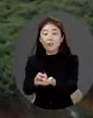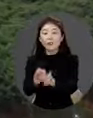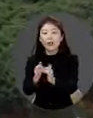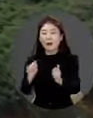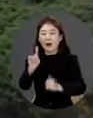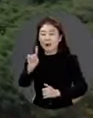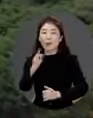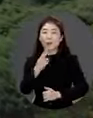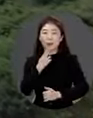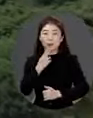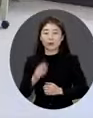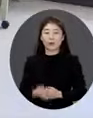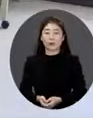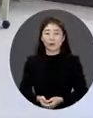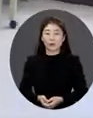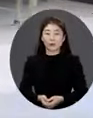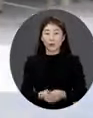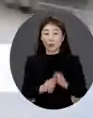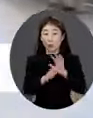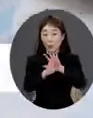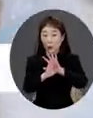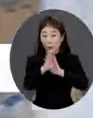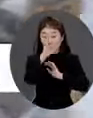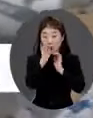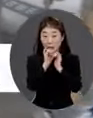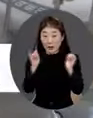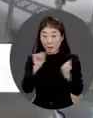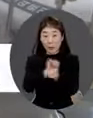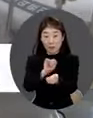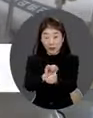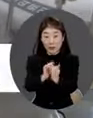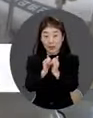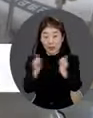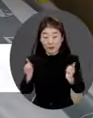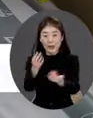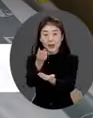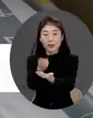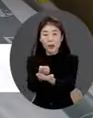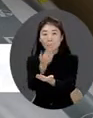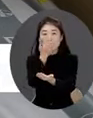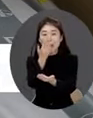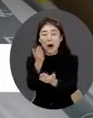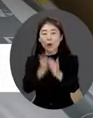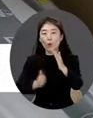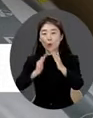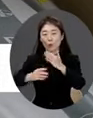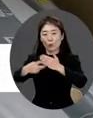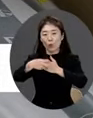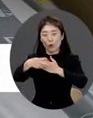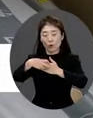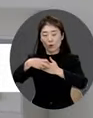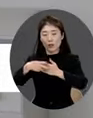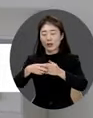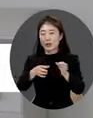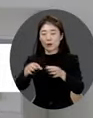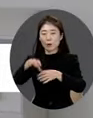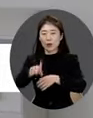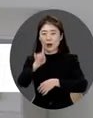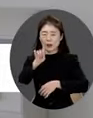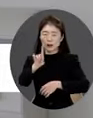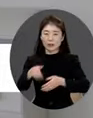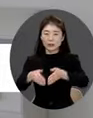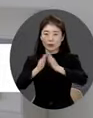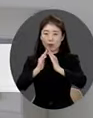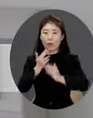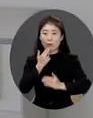한 명도 없습니다 크로나 환자와 같은 전 역병 환자를 이번 시킬 수 있는 공공병원 이 기회에 는 한 곳도 없기